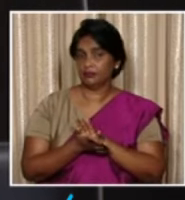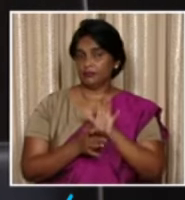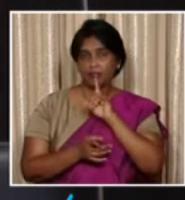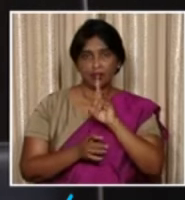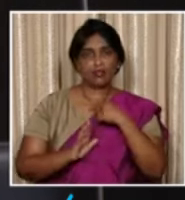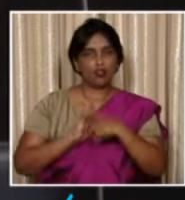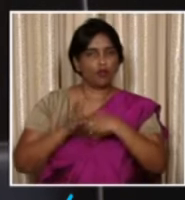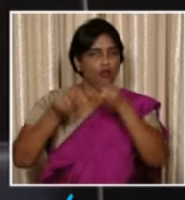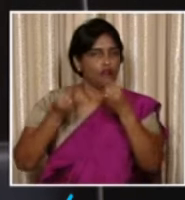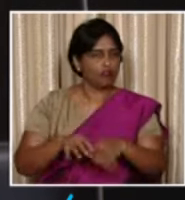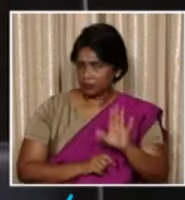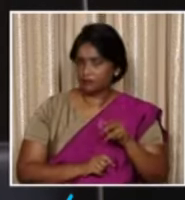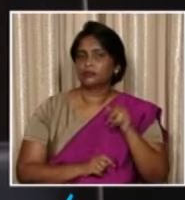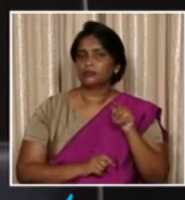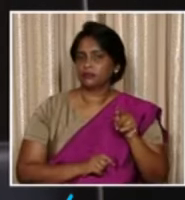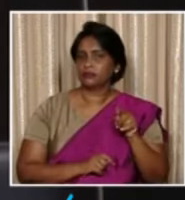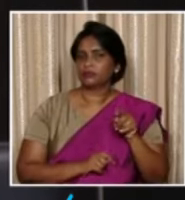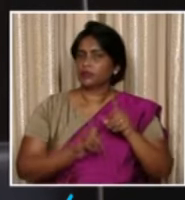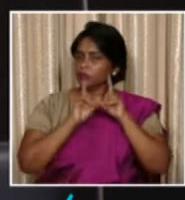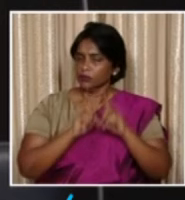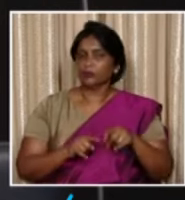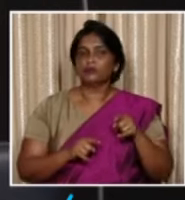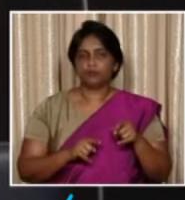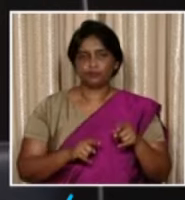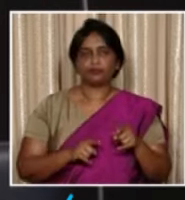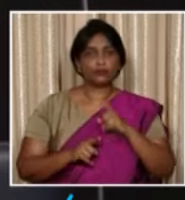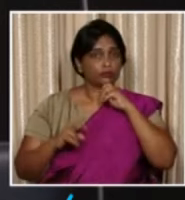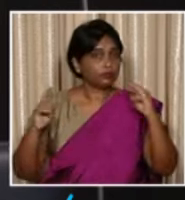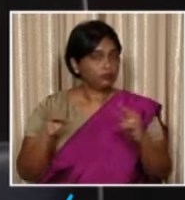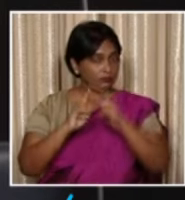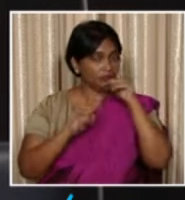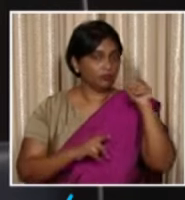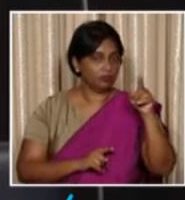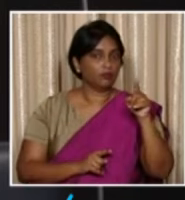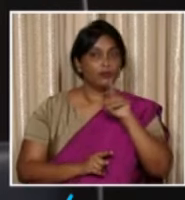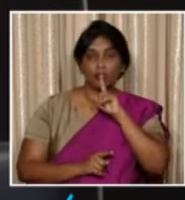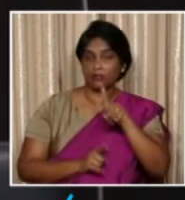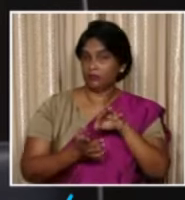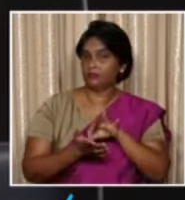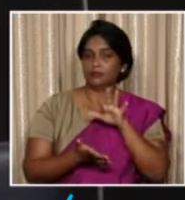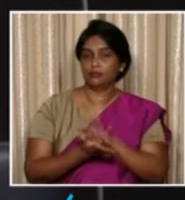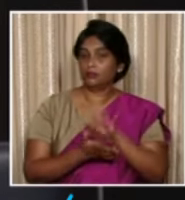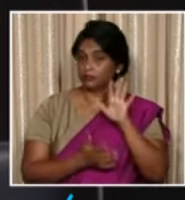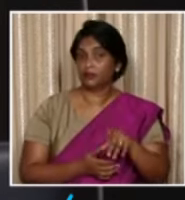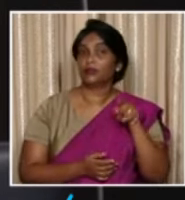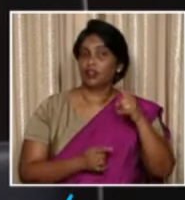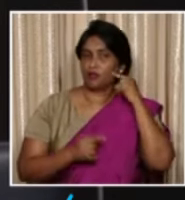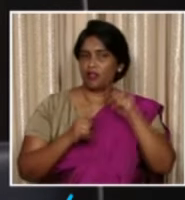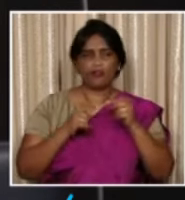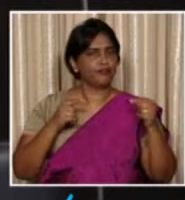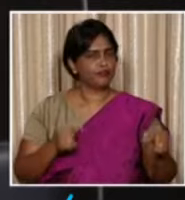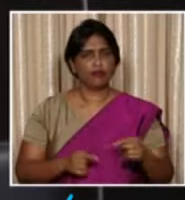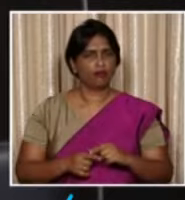මේ රට බංකොලොත් කිරීම පිළිබඳව. මේ වගේ සුප්‍රීම් කෝට් එකෙන් තීන්දුවක් දීලා තියෙද්දි ඒගොල්ලන්ට විරුද්ධව